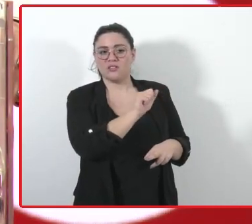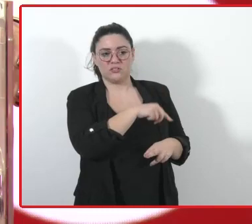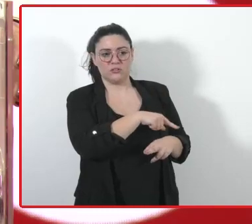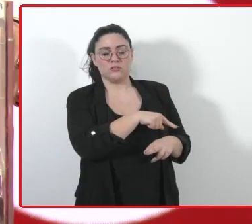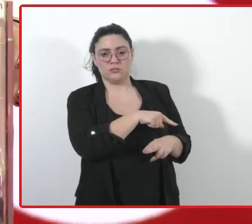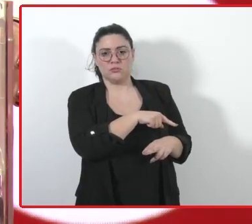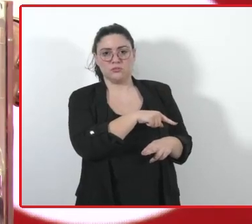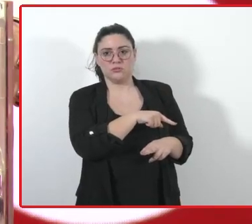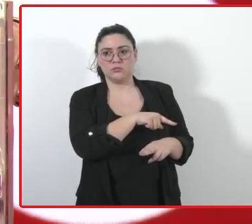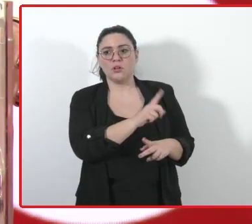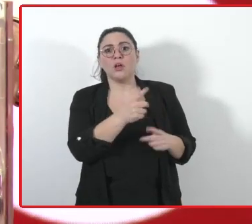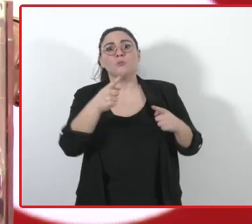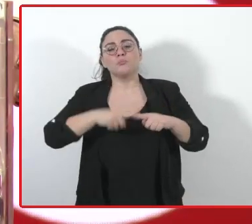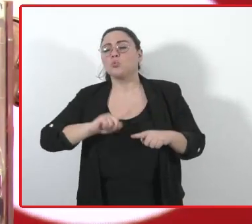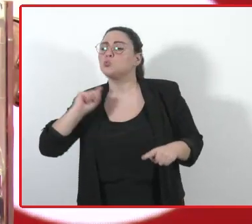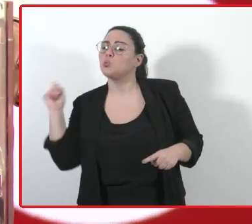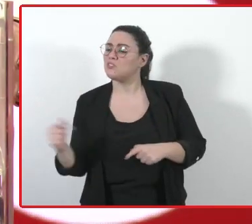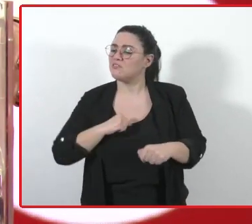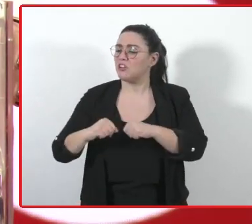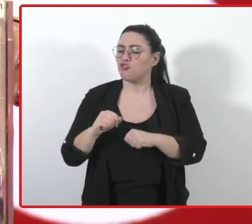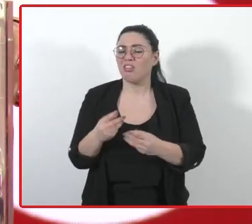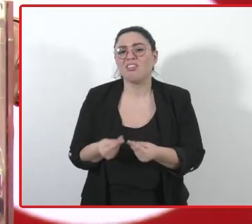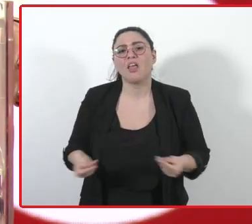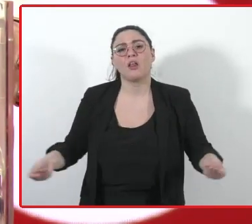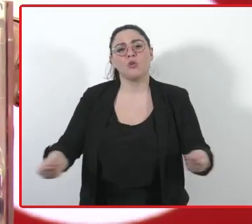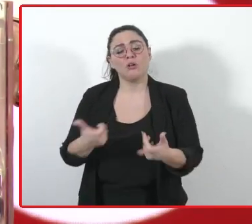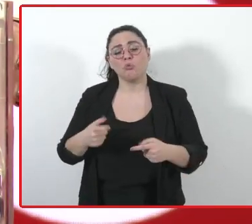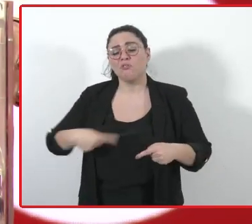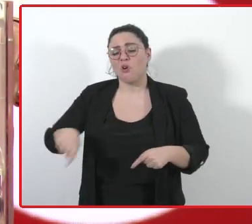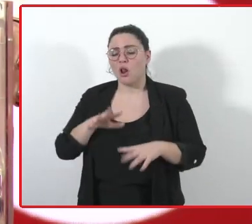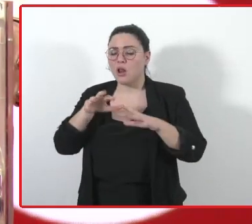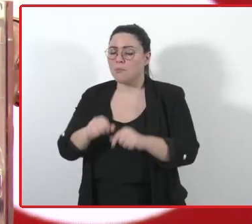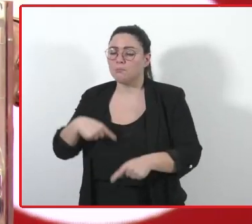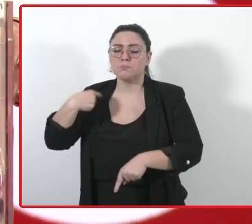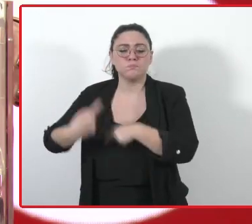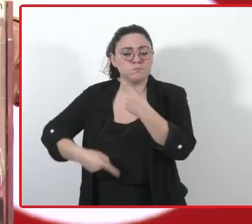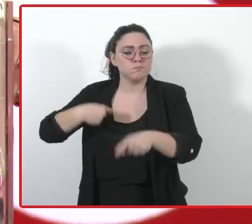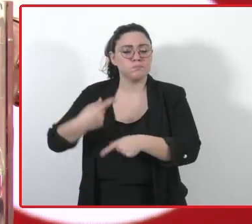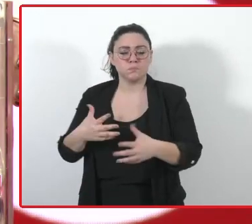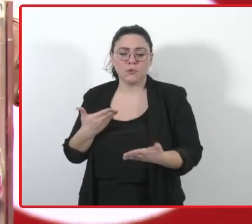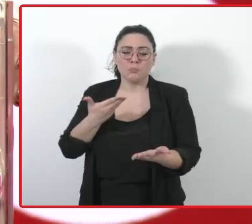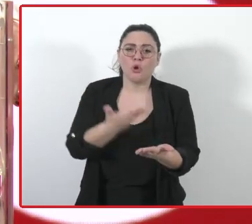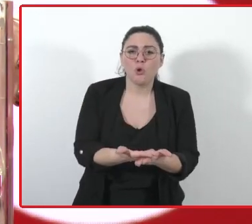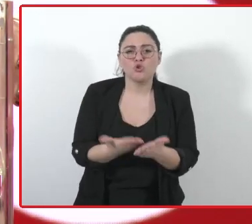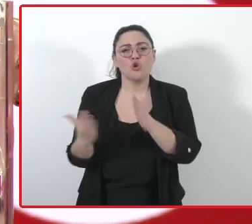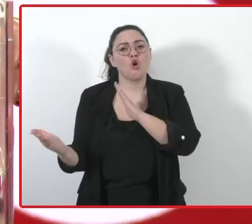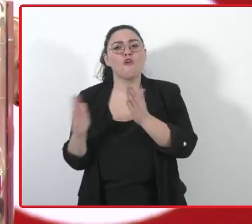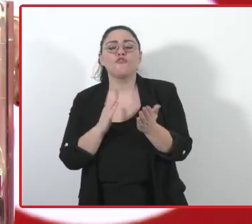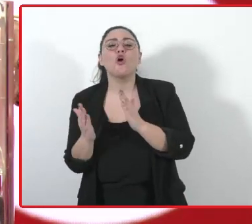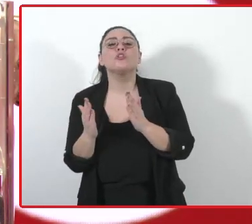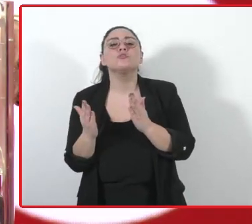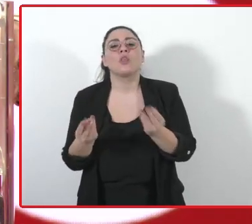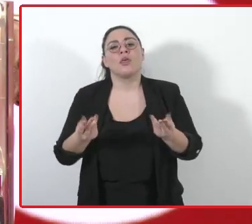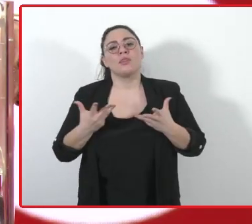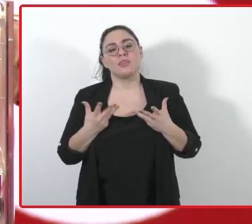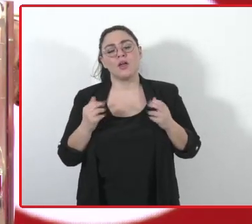che con impegno costante idee proposte confronto ha consentito di confermare